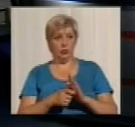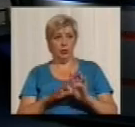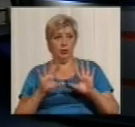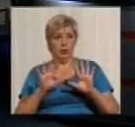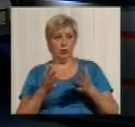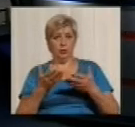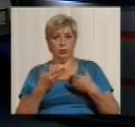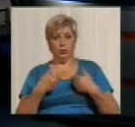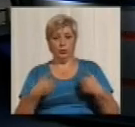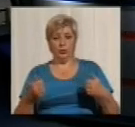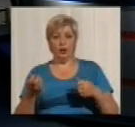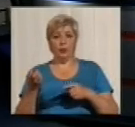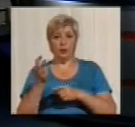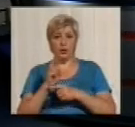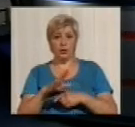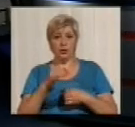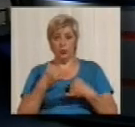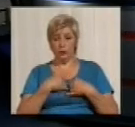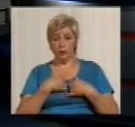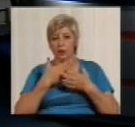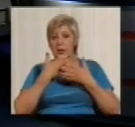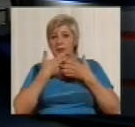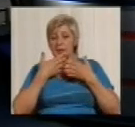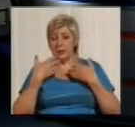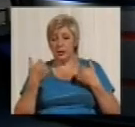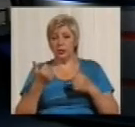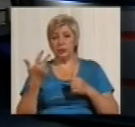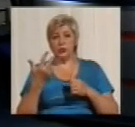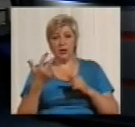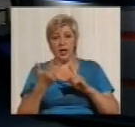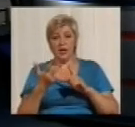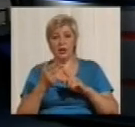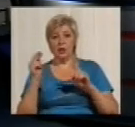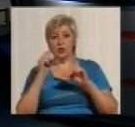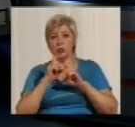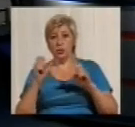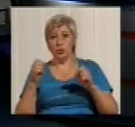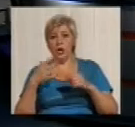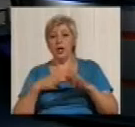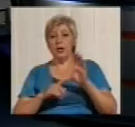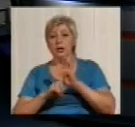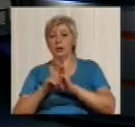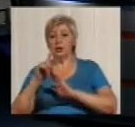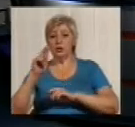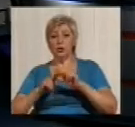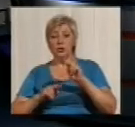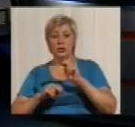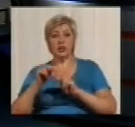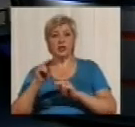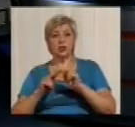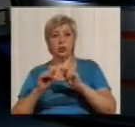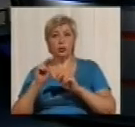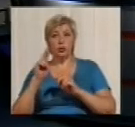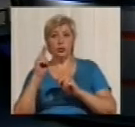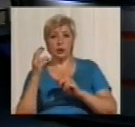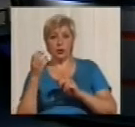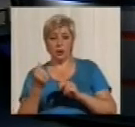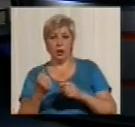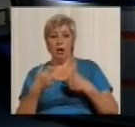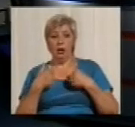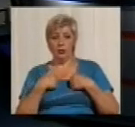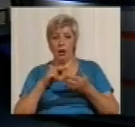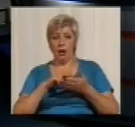нас нету третьей школы, что сейчас начнется стройка в 5 метрах от стены школы, где обучаются младшие классы, а я планирую отдать третью дочку